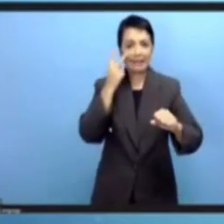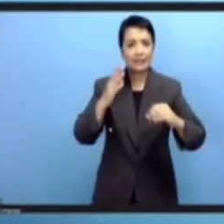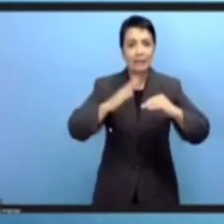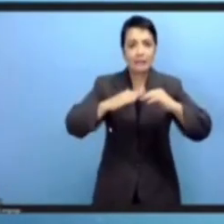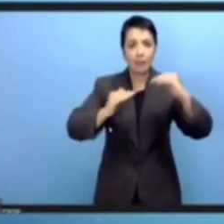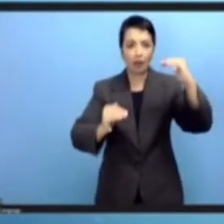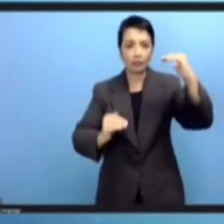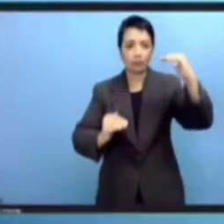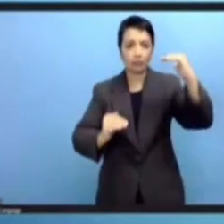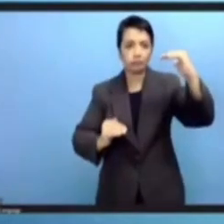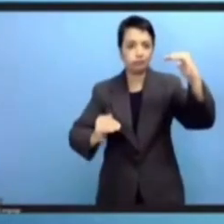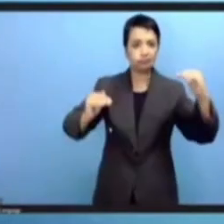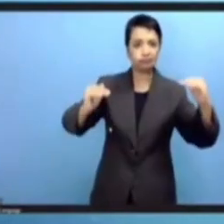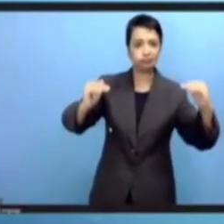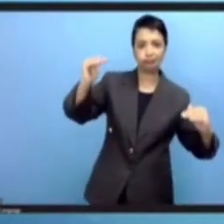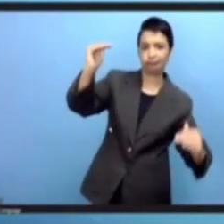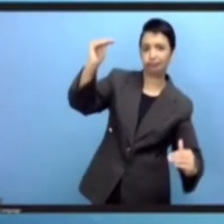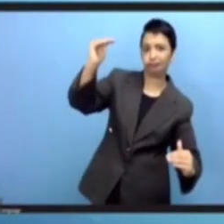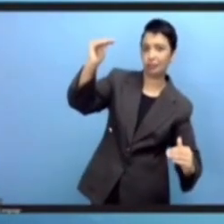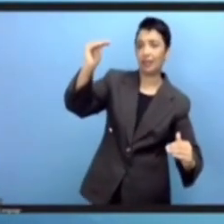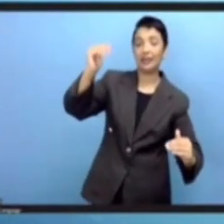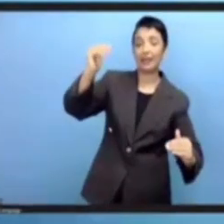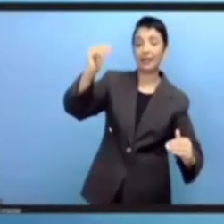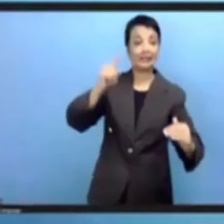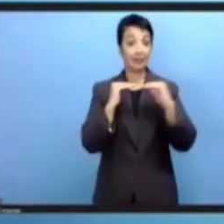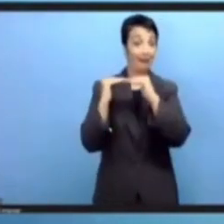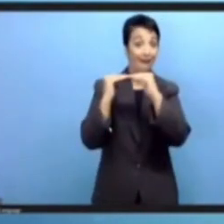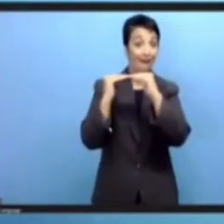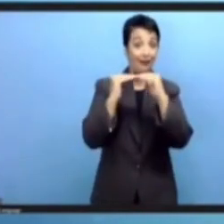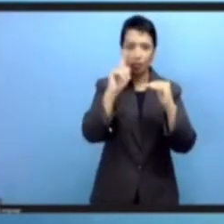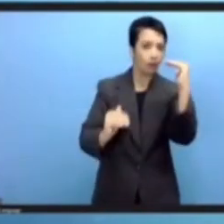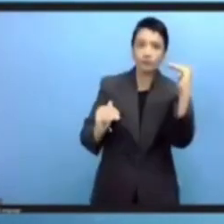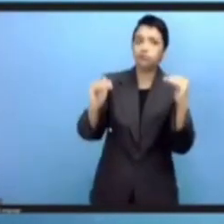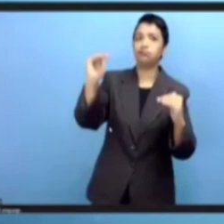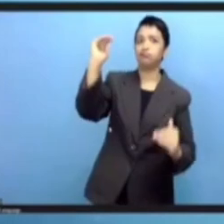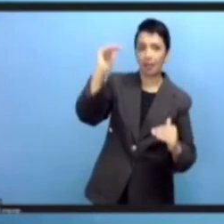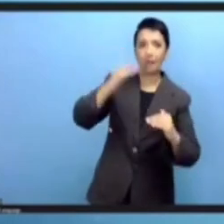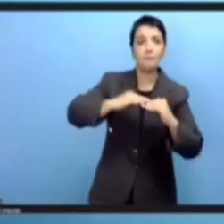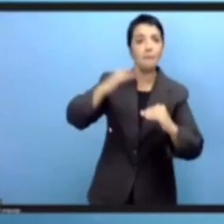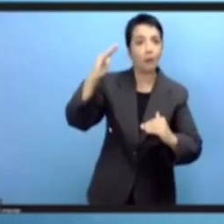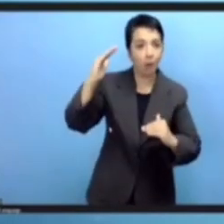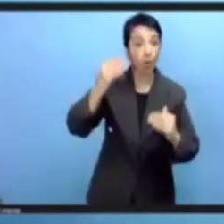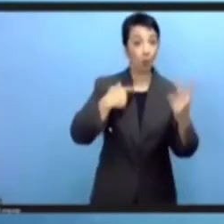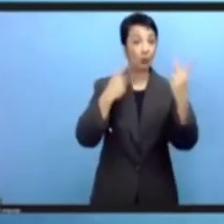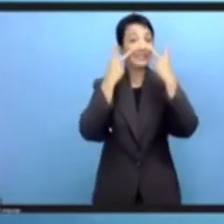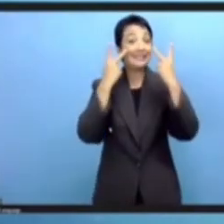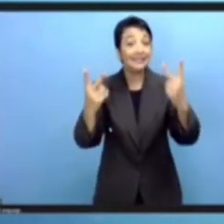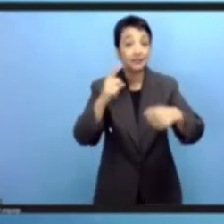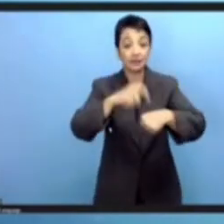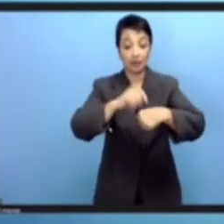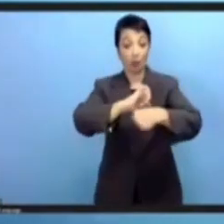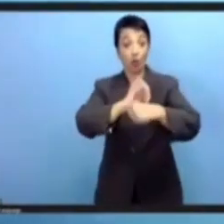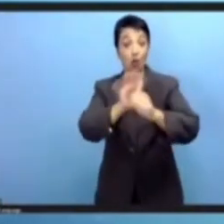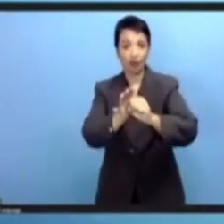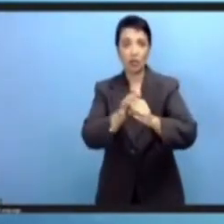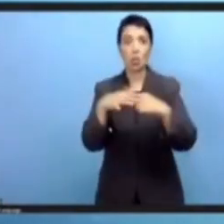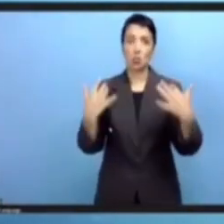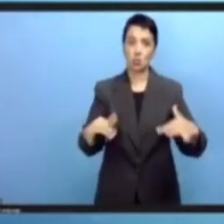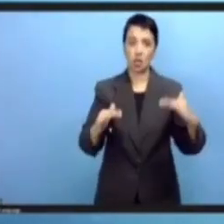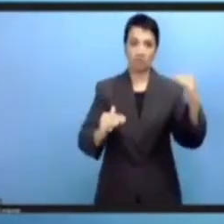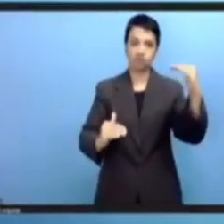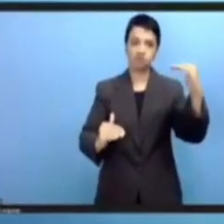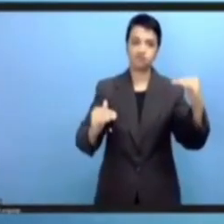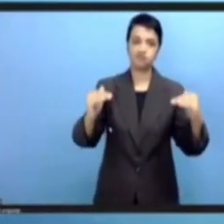nos échanges. Un potentiel pour exacerber ces inégalités appartient donc à l'Internet et surtout à l'ère